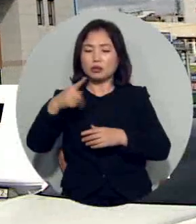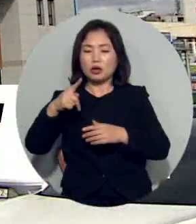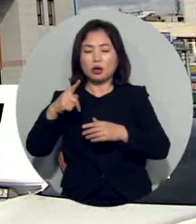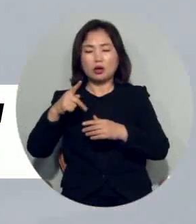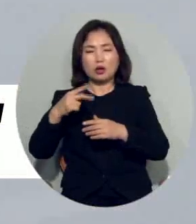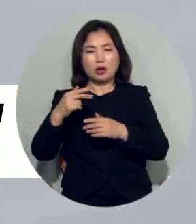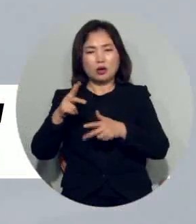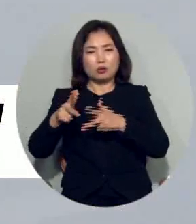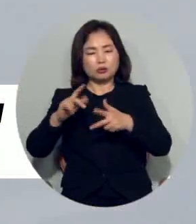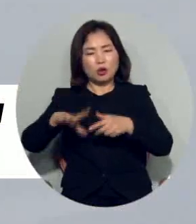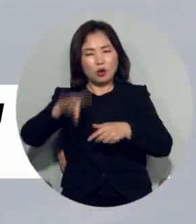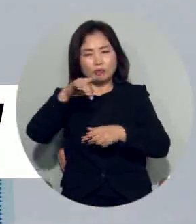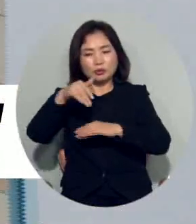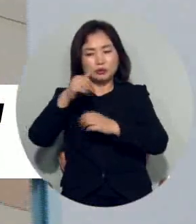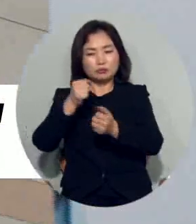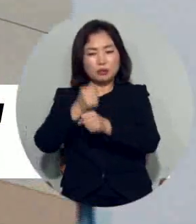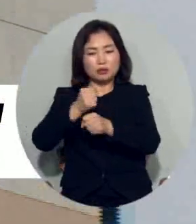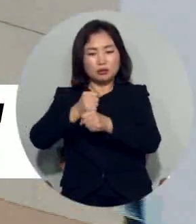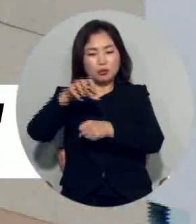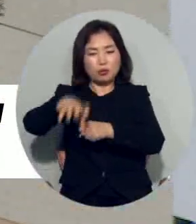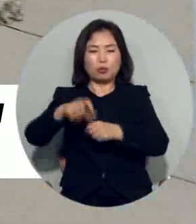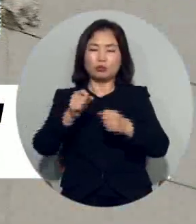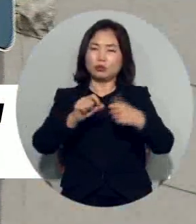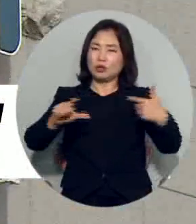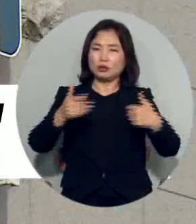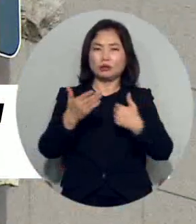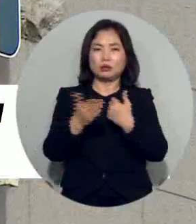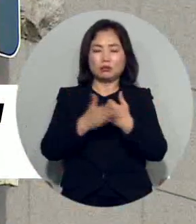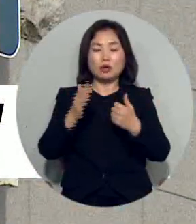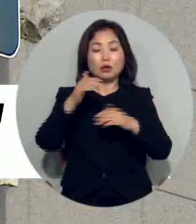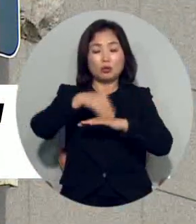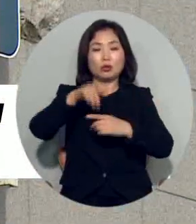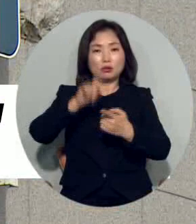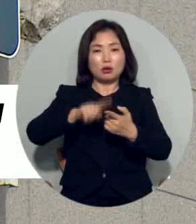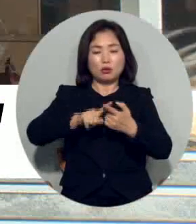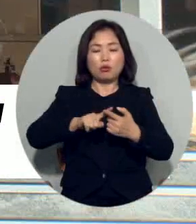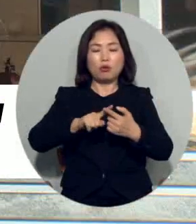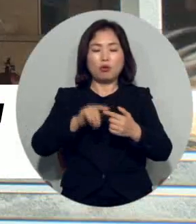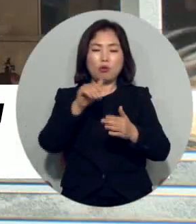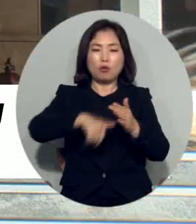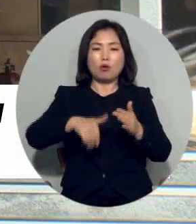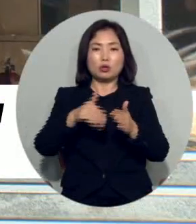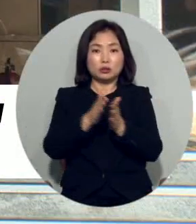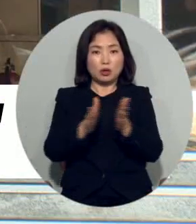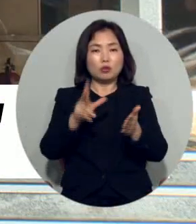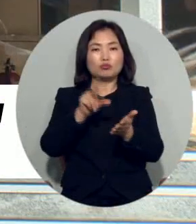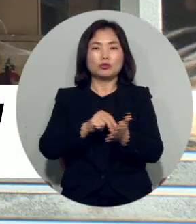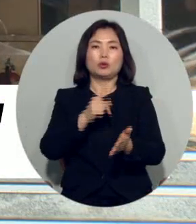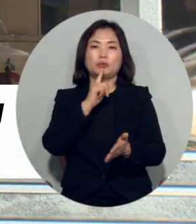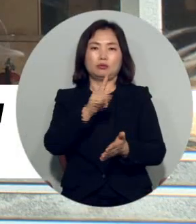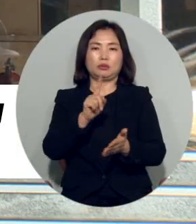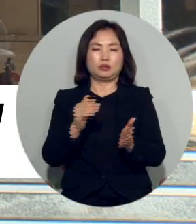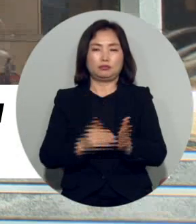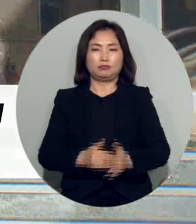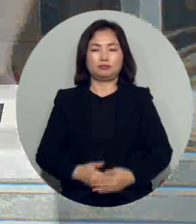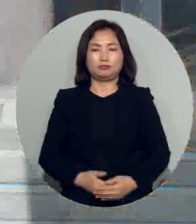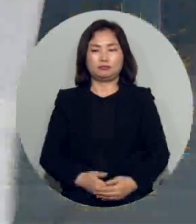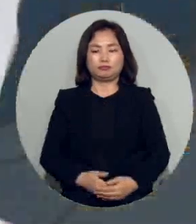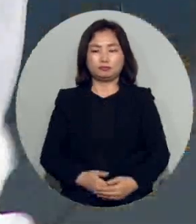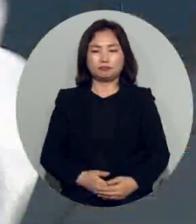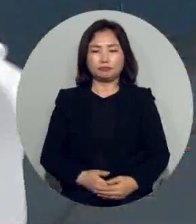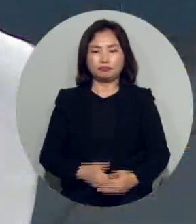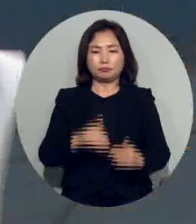머티리얼 지가 초기 생산 라인을 질 위치가 달라 계획대로 이달 중 착공 하는데는 문제가 없다는 설명입니다